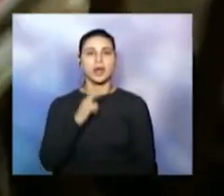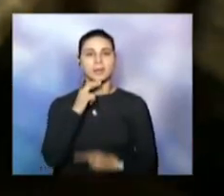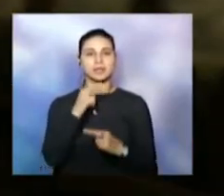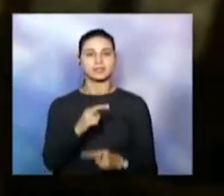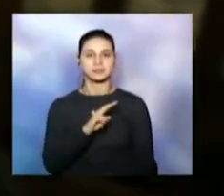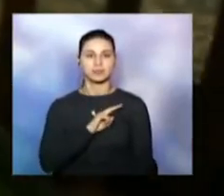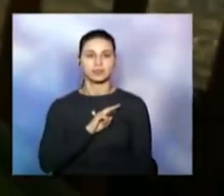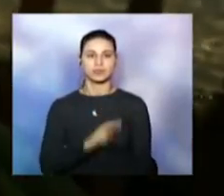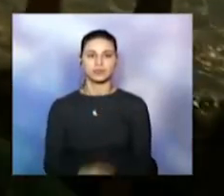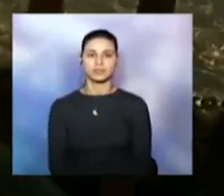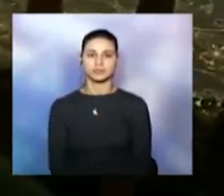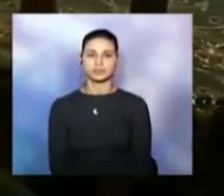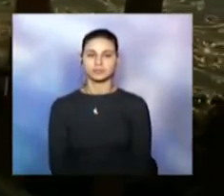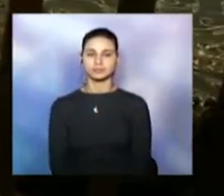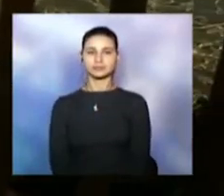პატივიცეს.